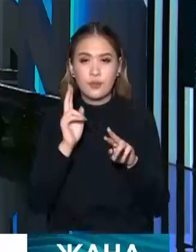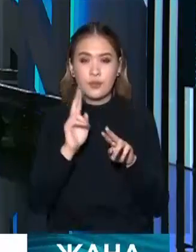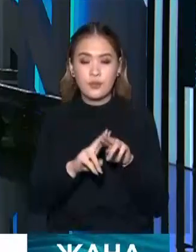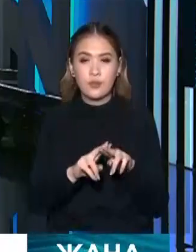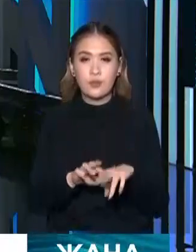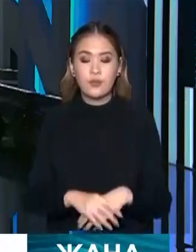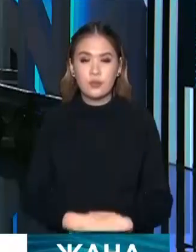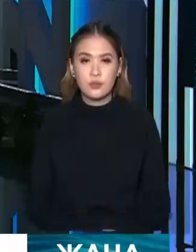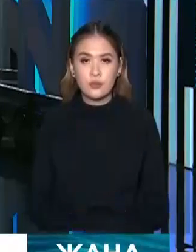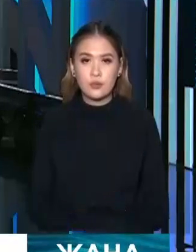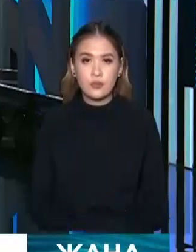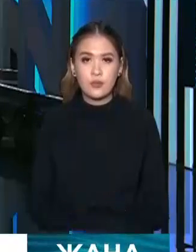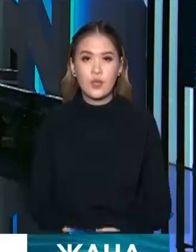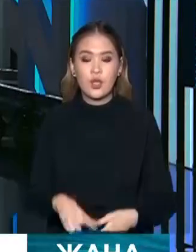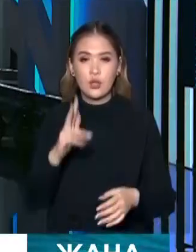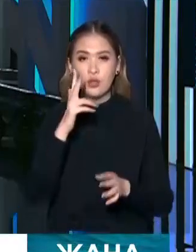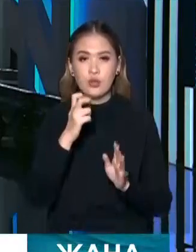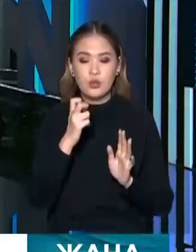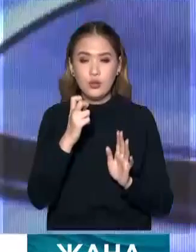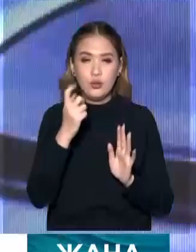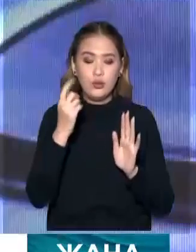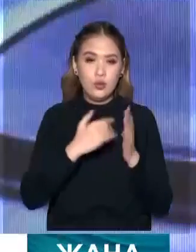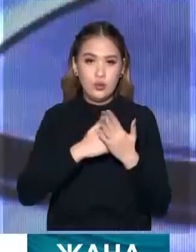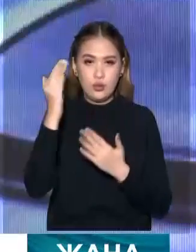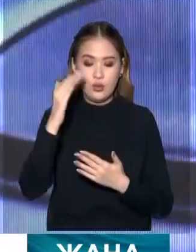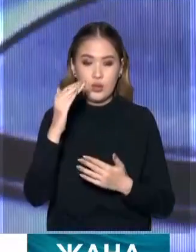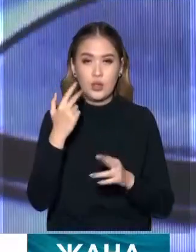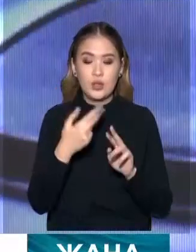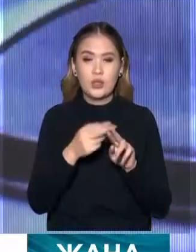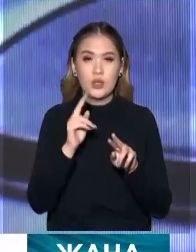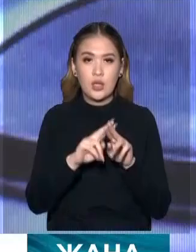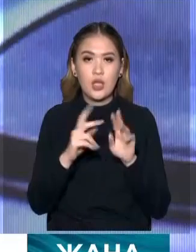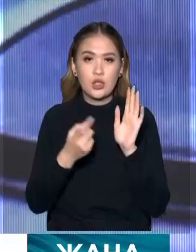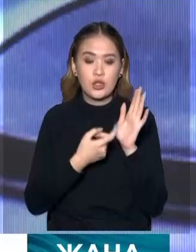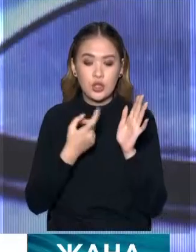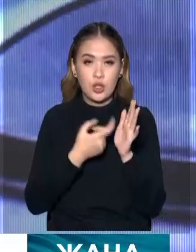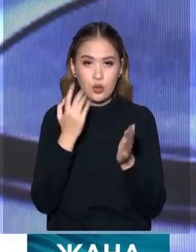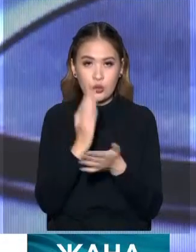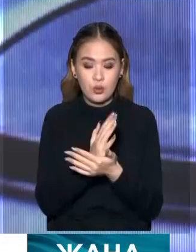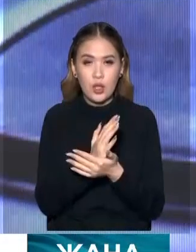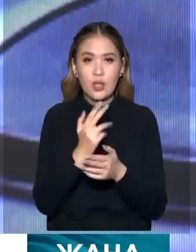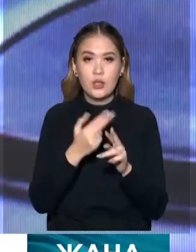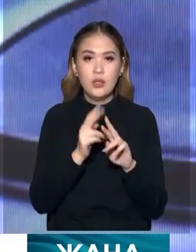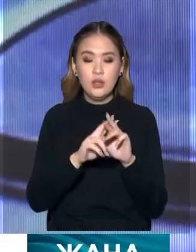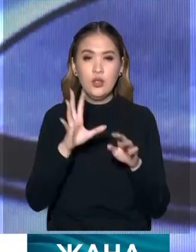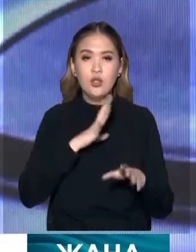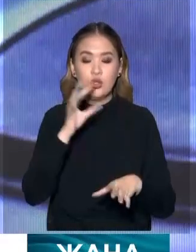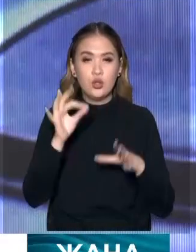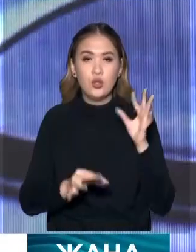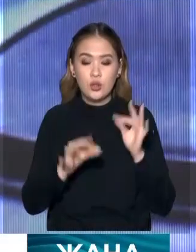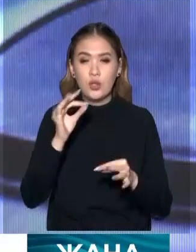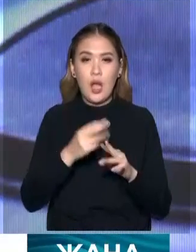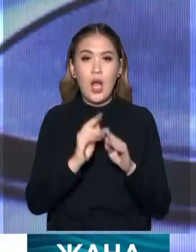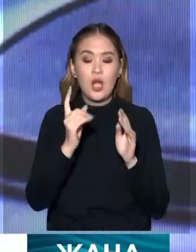жүргізіліп жатыр. Иә, 300-дің үстінде. 300-дің үстінде адам. Тергеу жүргізіліп жатыр. Не болмаса сотта 100-ден